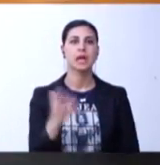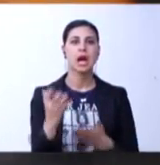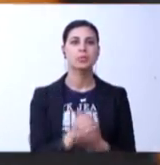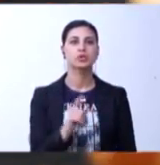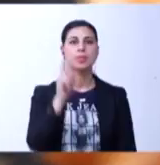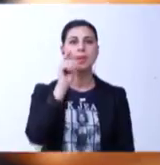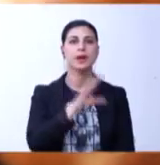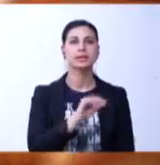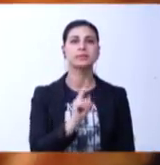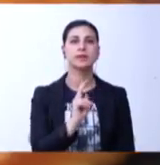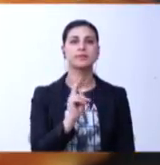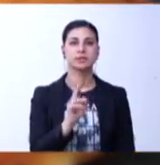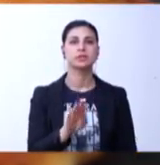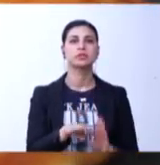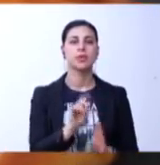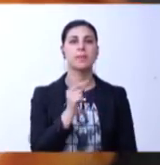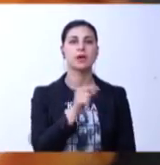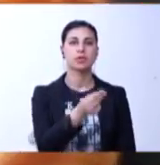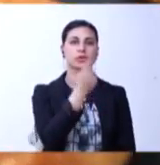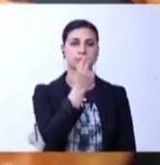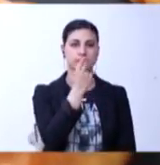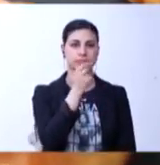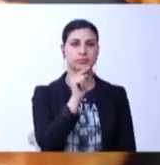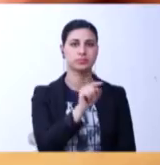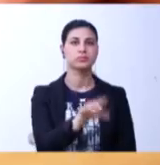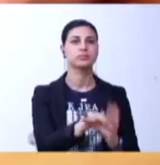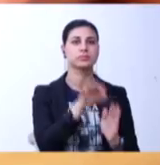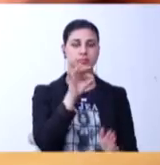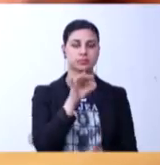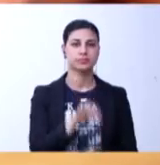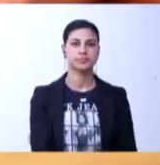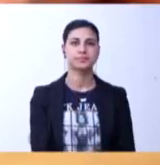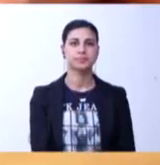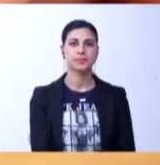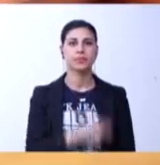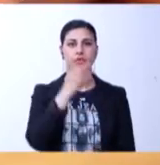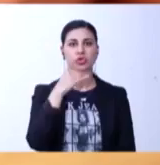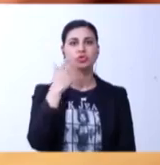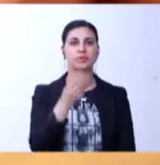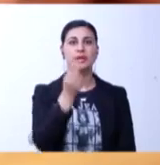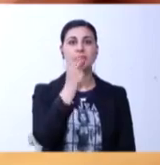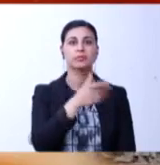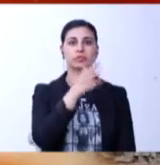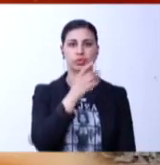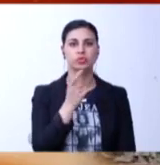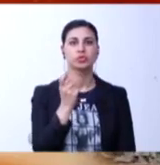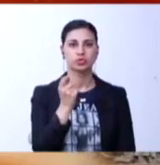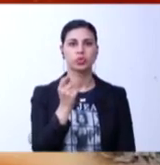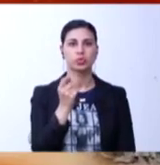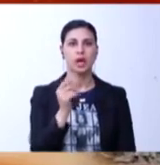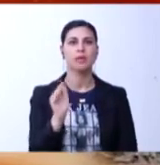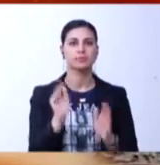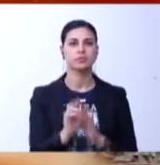იმ მამაკაცებმა, ვინც უპირატესობა პარკოსნებისგან მომზადებულ ხვეზელებს მიანიჭეს მომდევნო კვებისას, სხვებთან